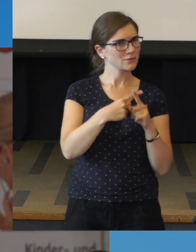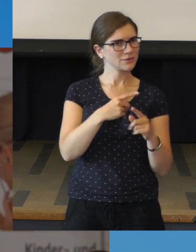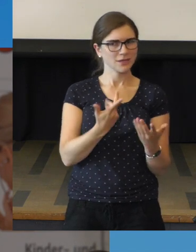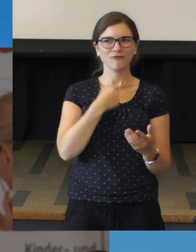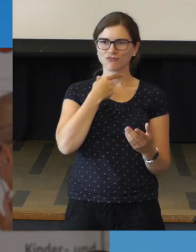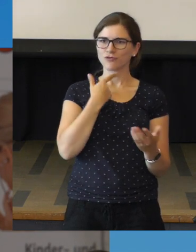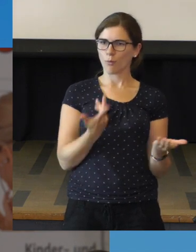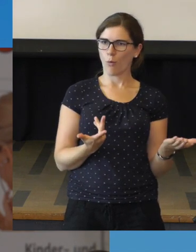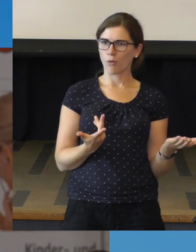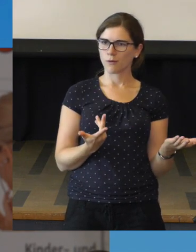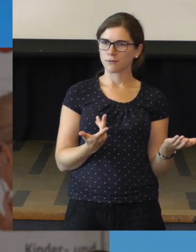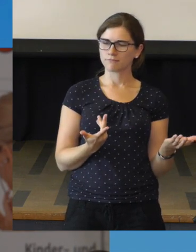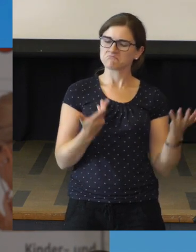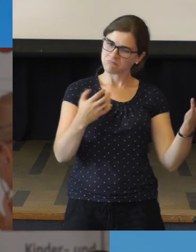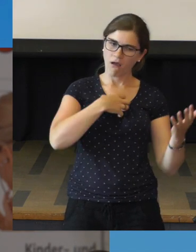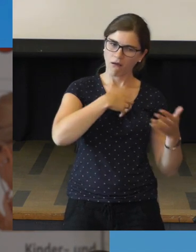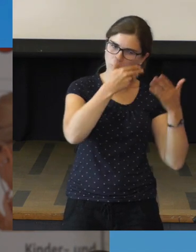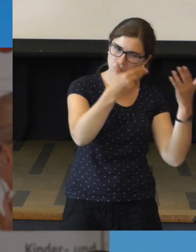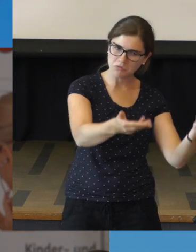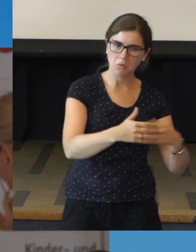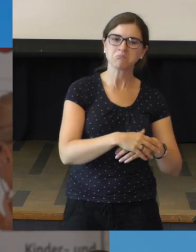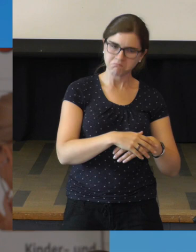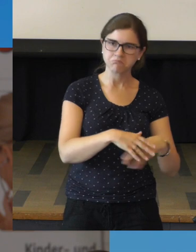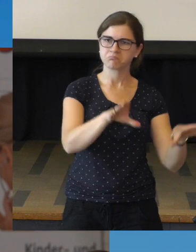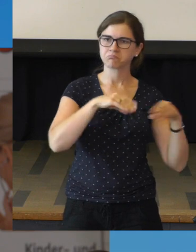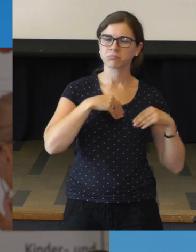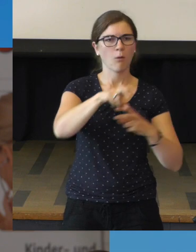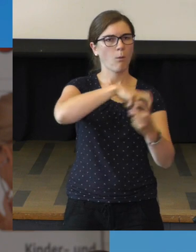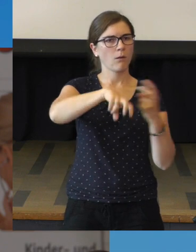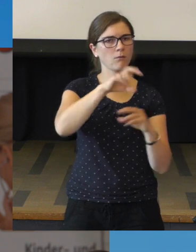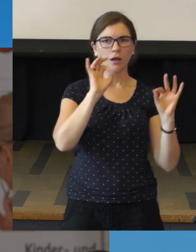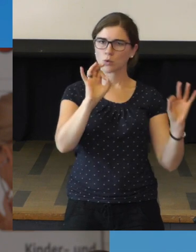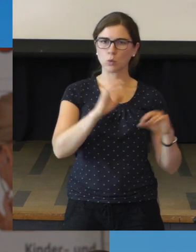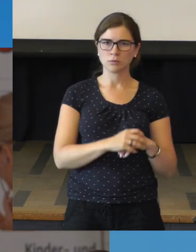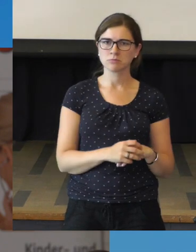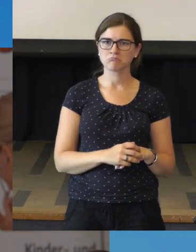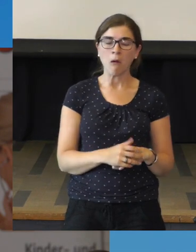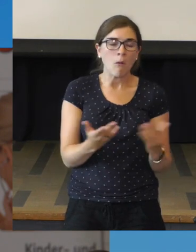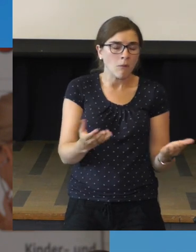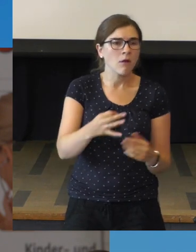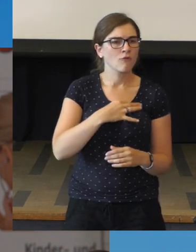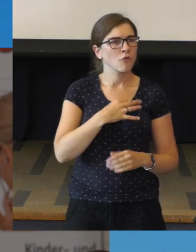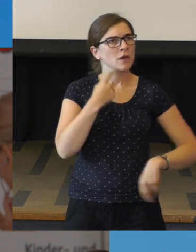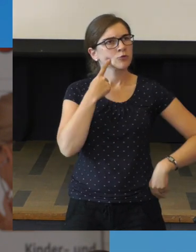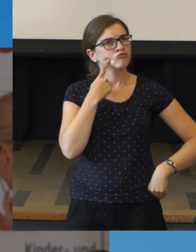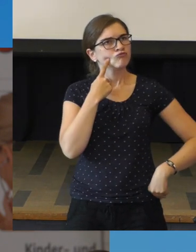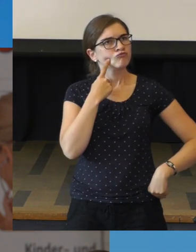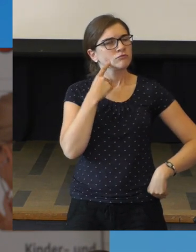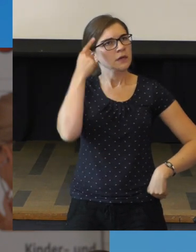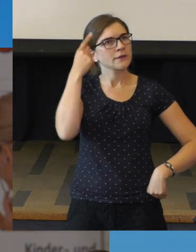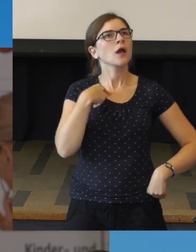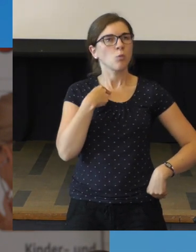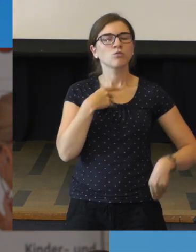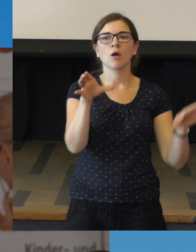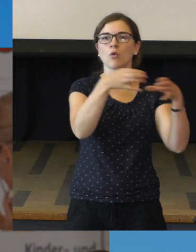gestimmt, mit ihrer Erkrankung umzugehen. Und das war für mich der ausschlaggebende Punkt, in der Gruppe